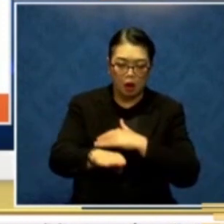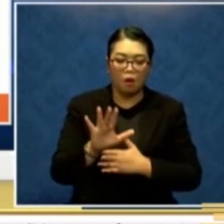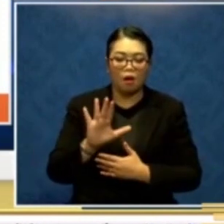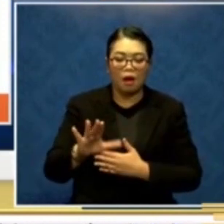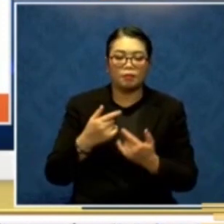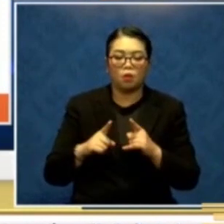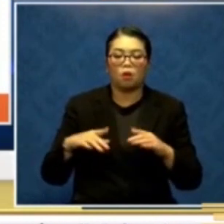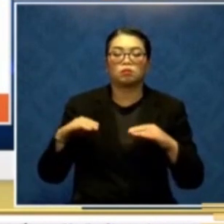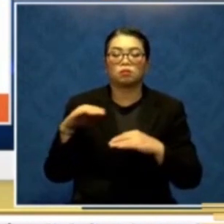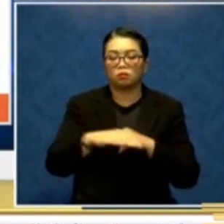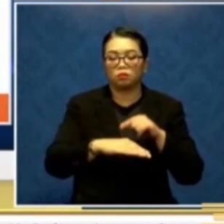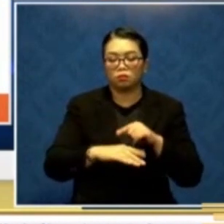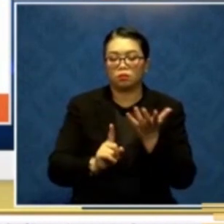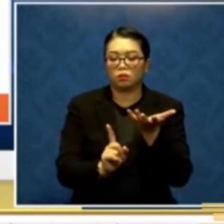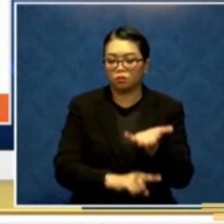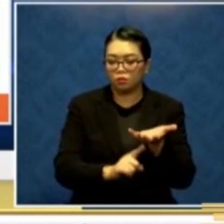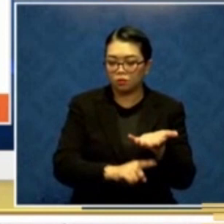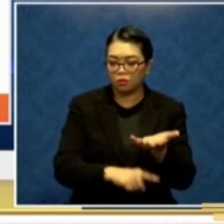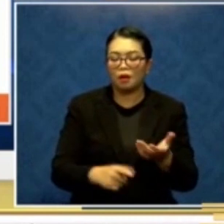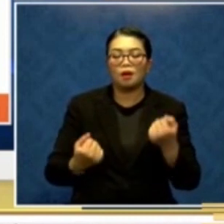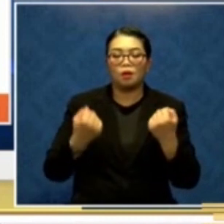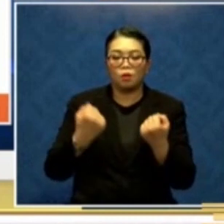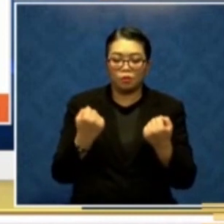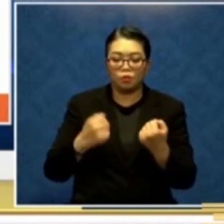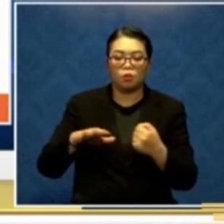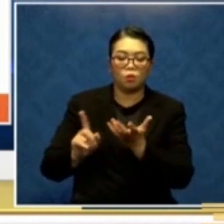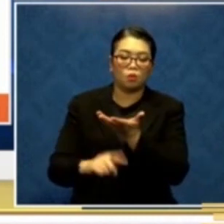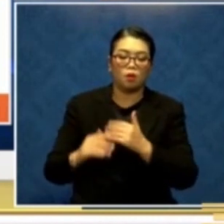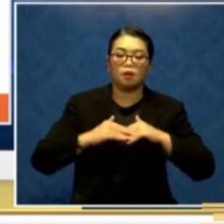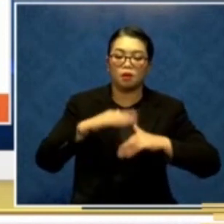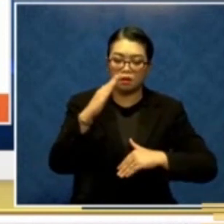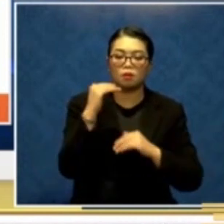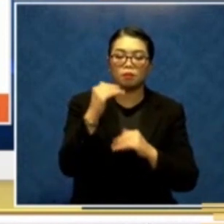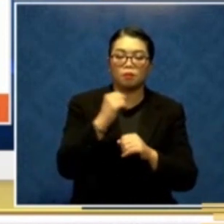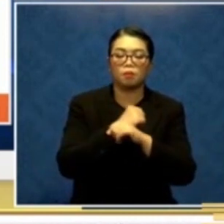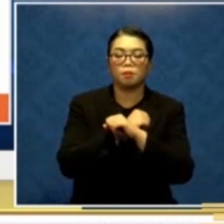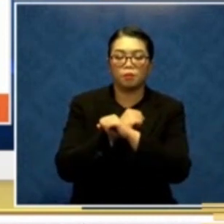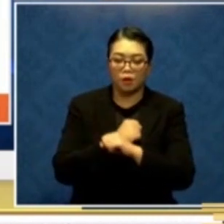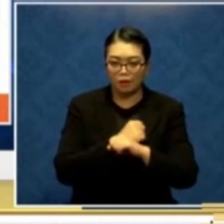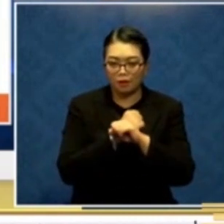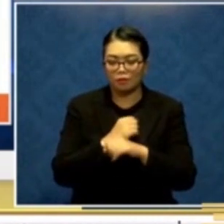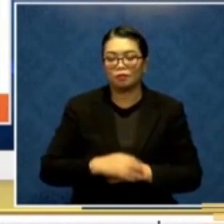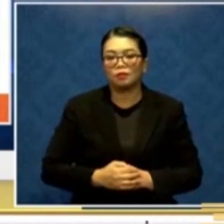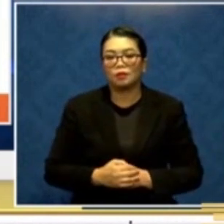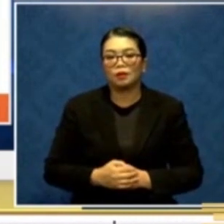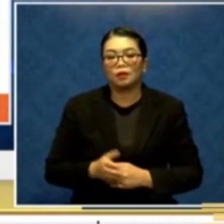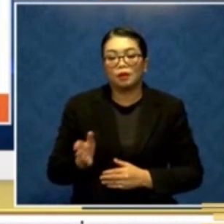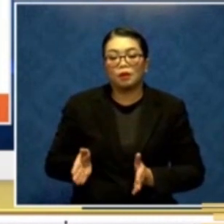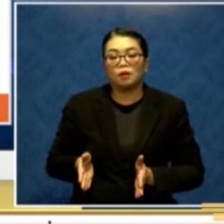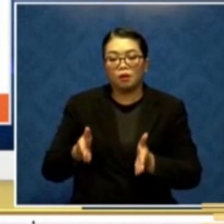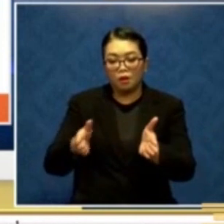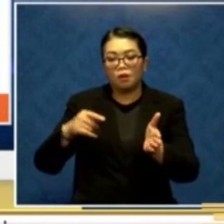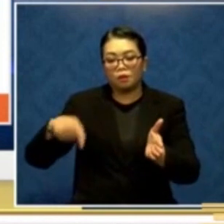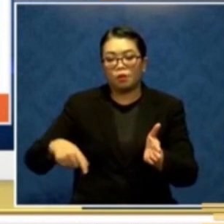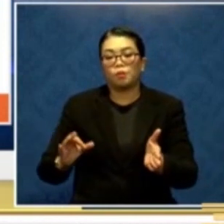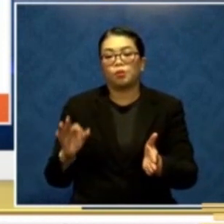และสร้างด่านตาชางถาวร เพื่อช่น้หนัรถบนทุกในบิเวดางก่าว4. เร่งรัการก่อสรางถนนจำนวนสองเส้นทางคือทนเชื่อมậtน